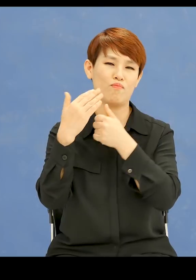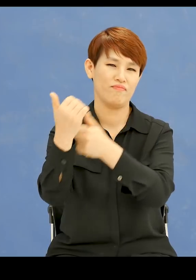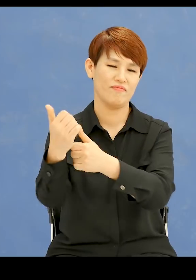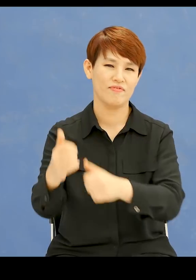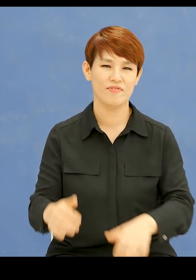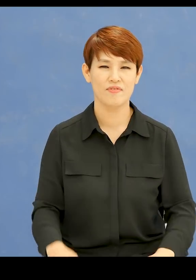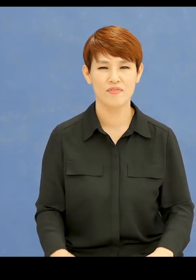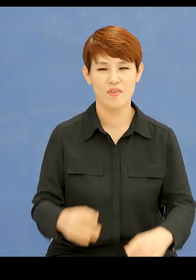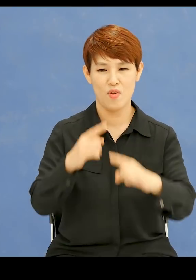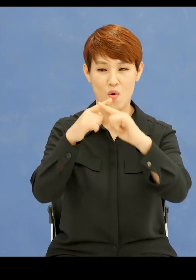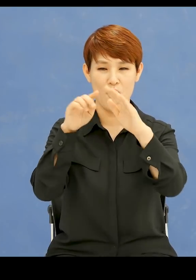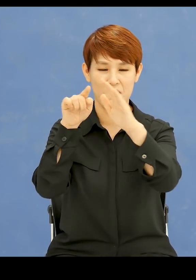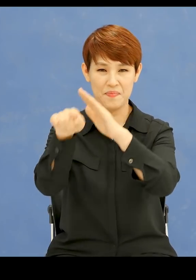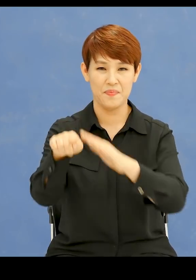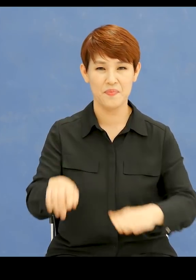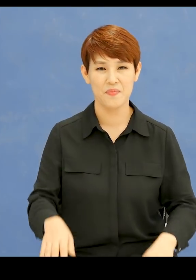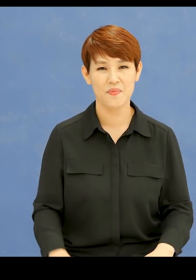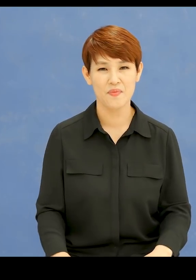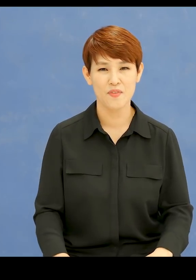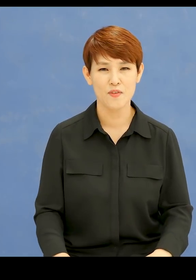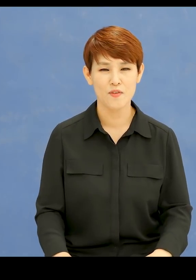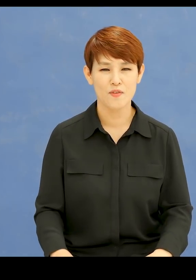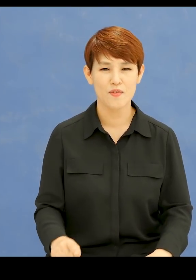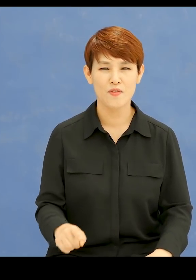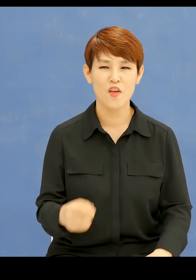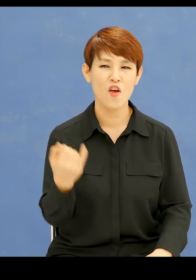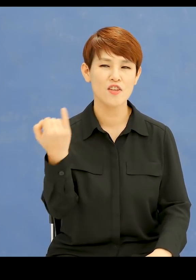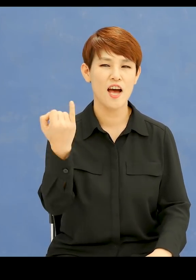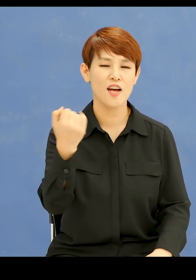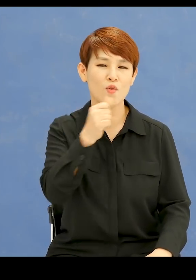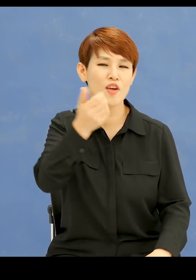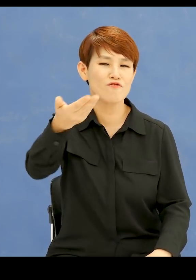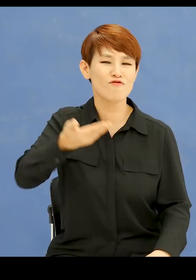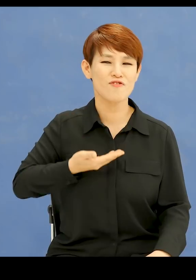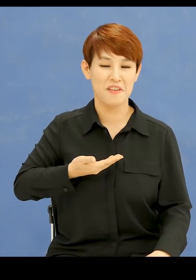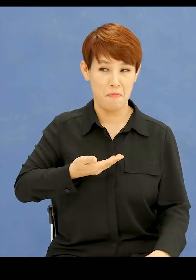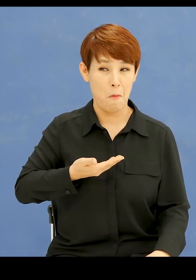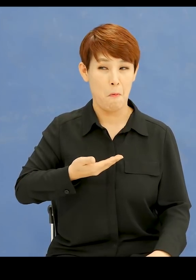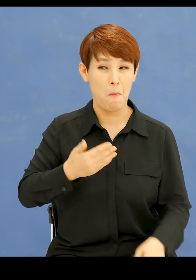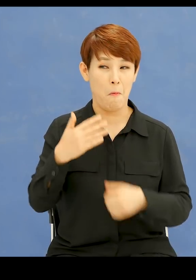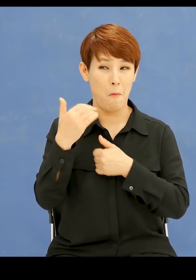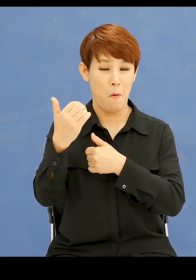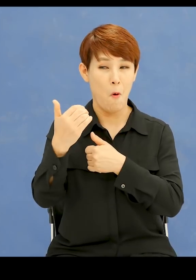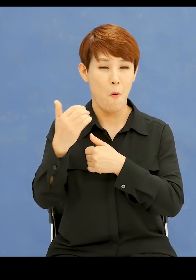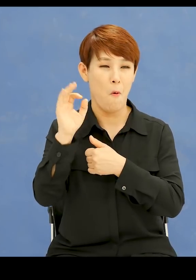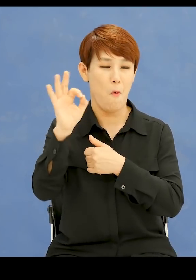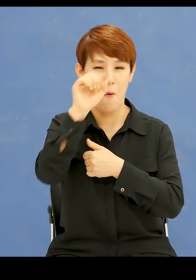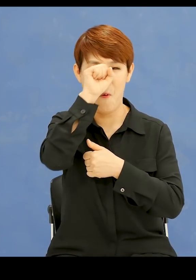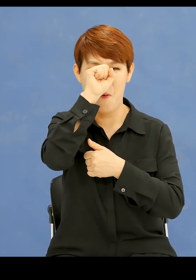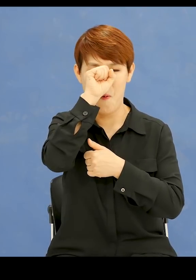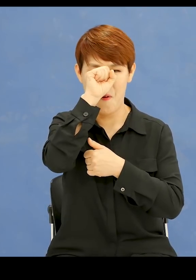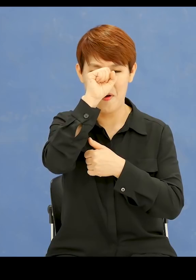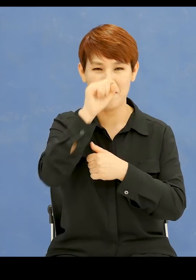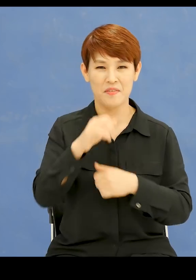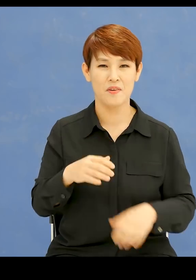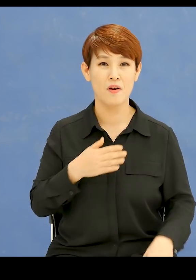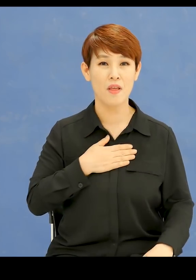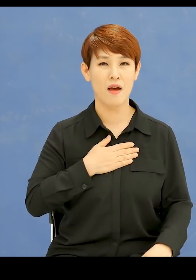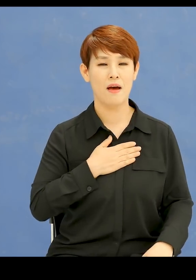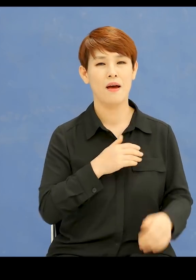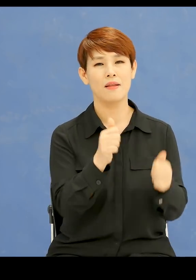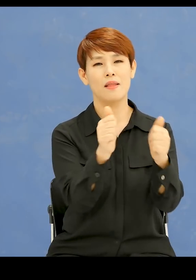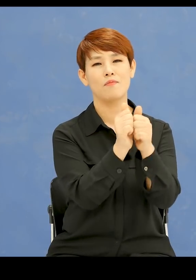그때 여자친구 소개시켜준다고 교회 가자고 그러더라고요. 거기 솔깃해가지고 제가 남중을 다니고